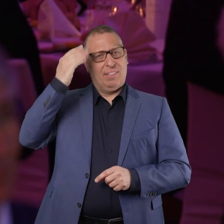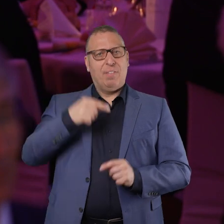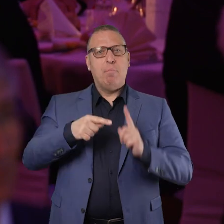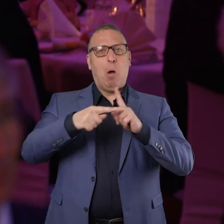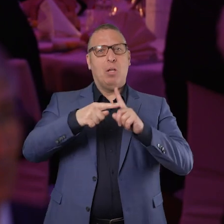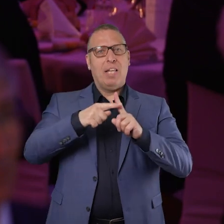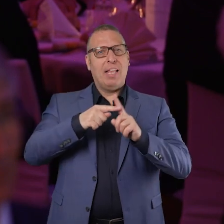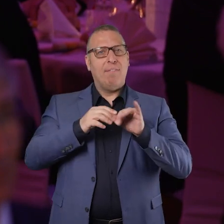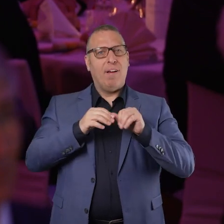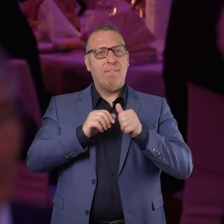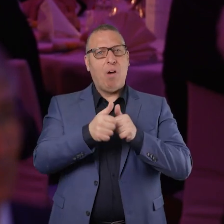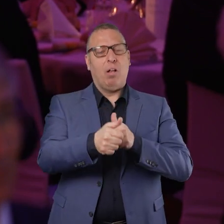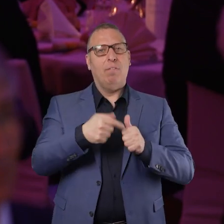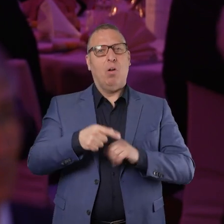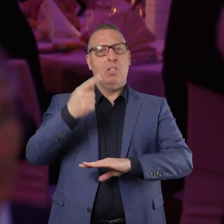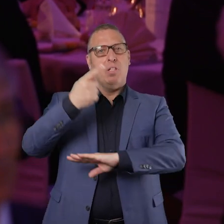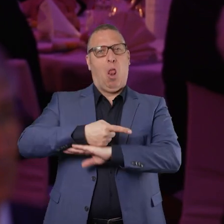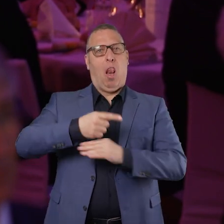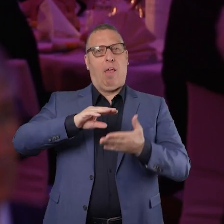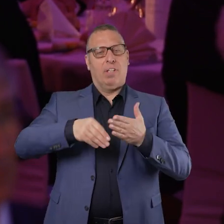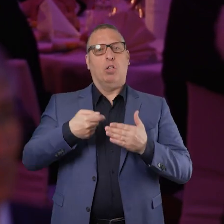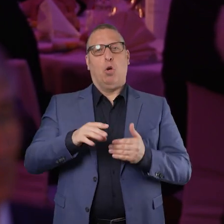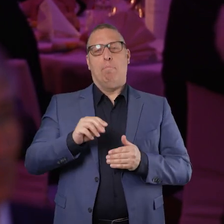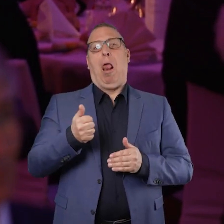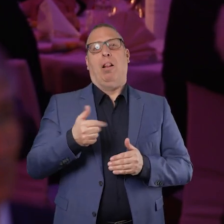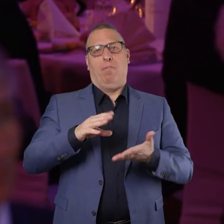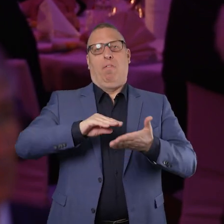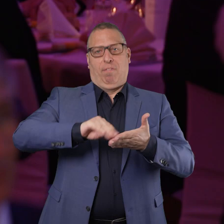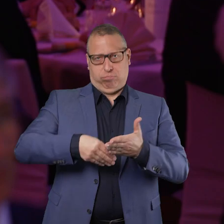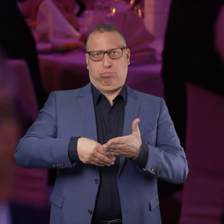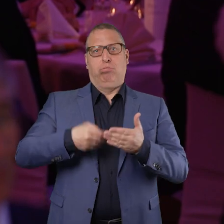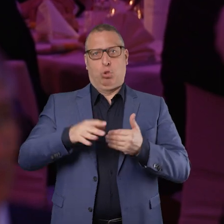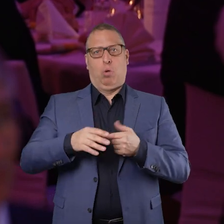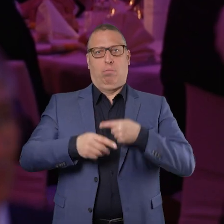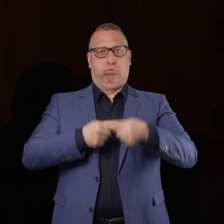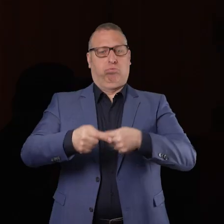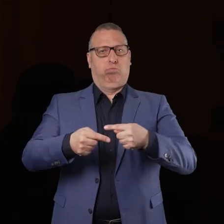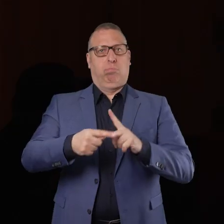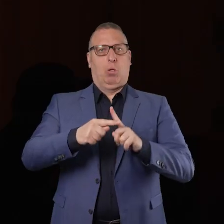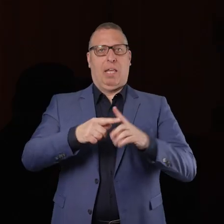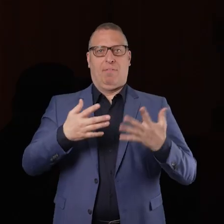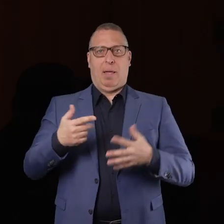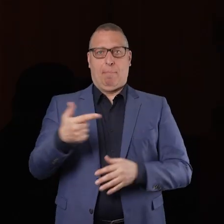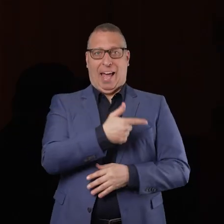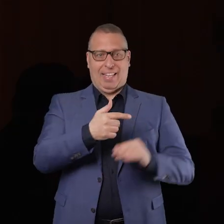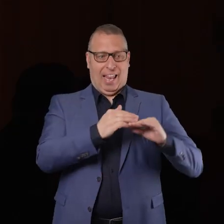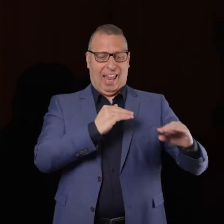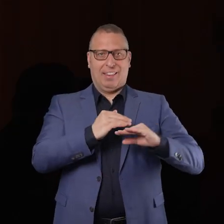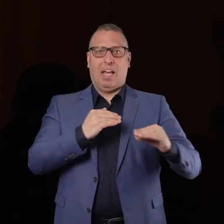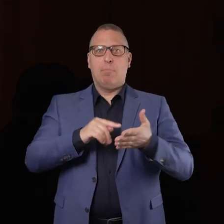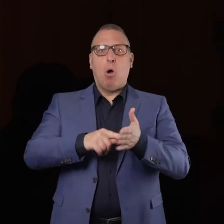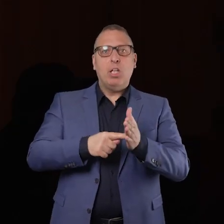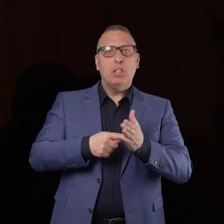des Zollvertrags bald schon nach der Unterzeichnung gezeigt haben. Beide Länder haben